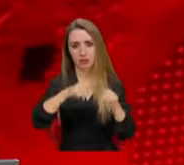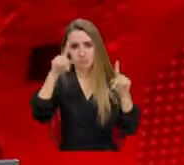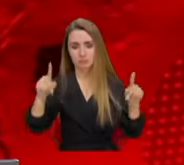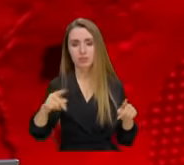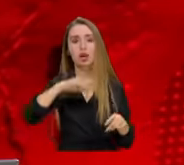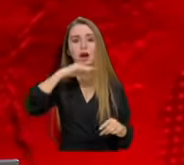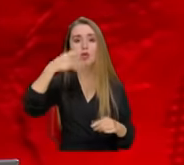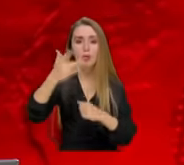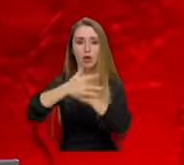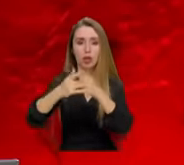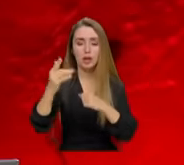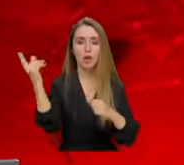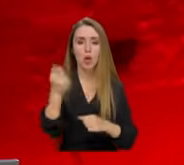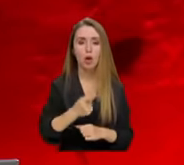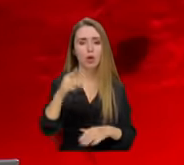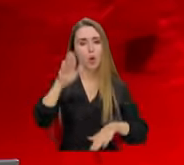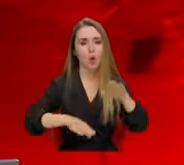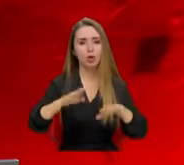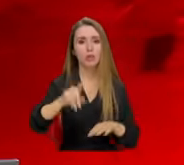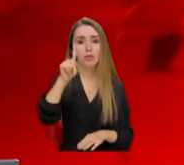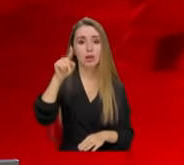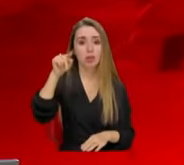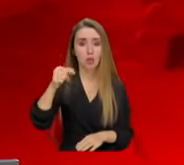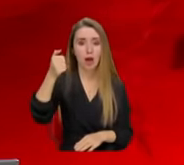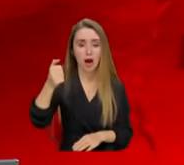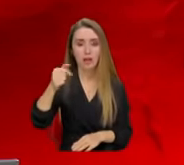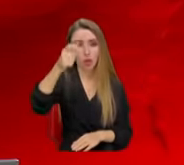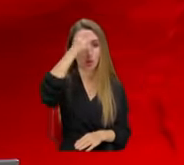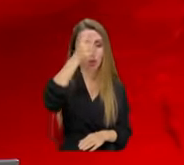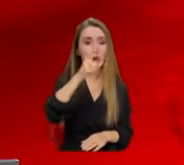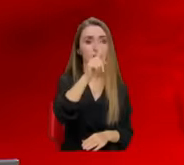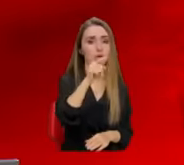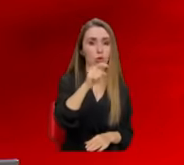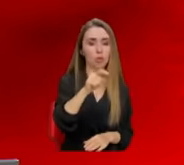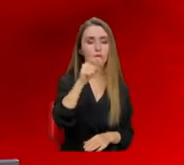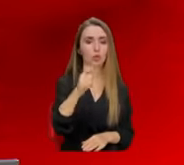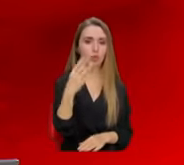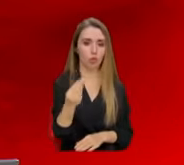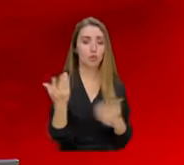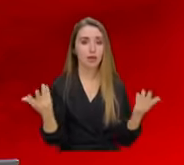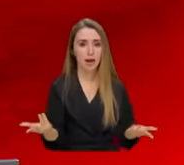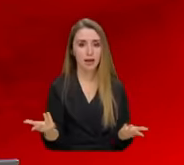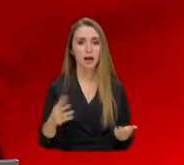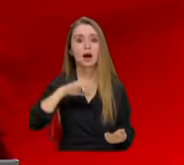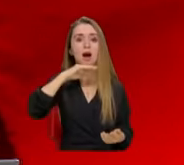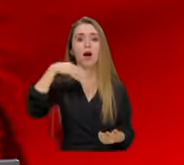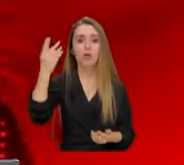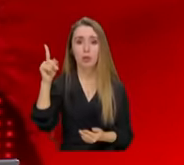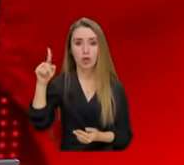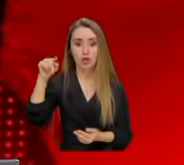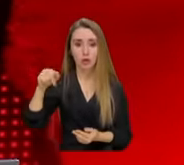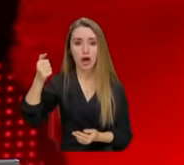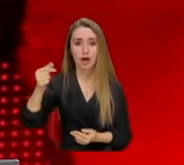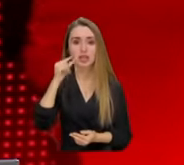Avrupa ülkelerinde bu oran ortalama 1,6, Türkiye'de 1,9'muş. Yani Avrupa'da